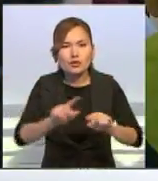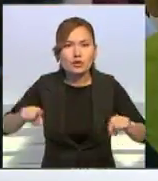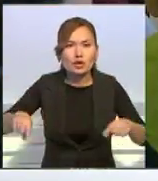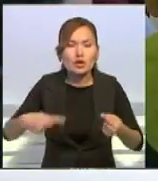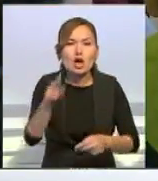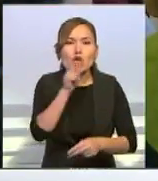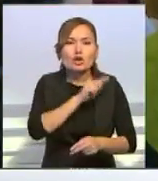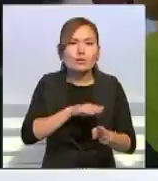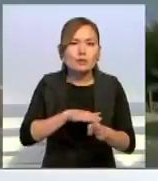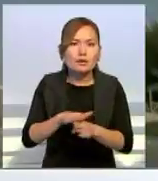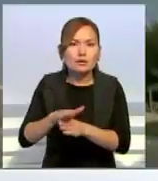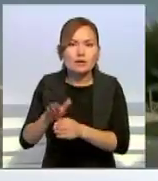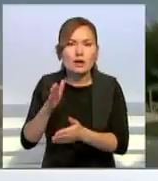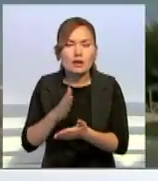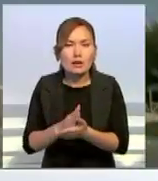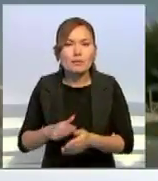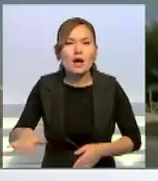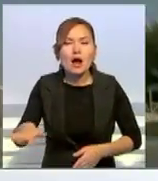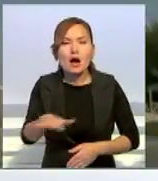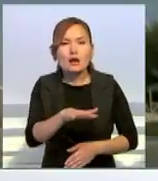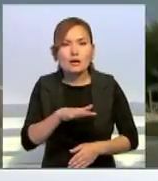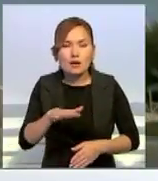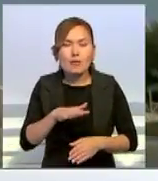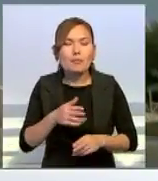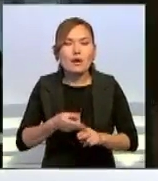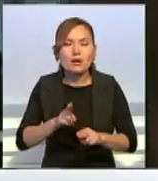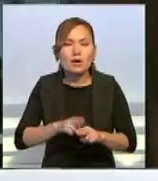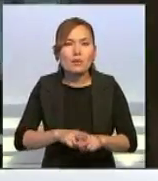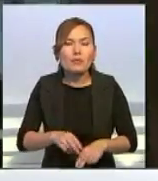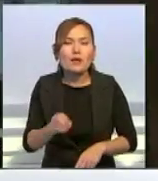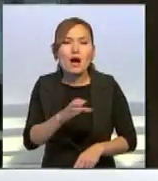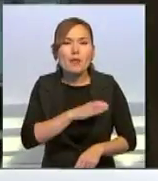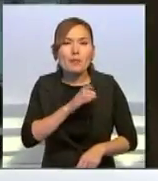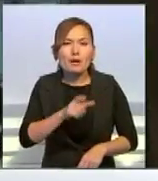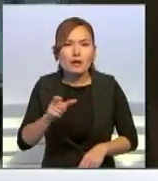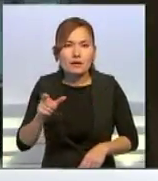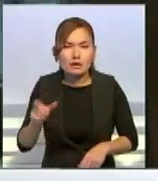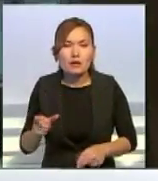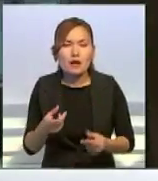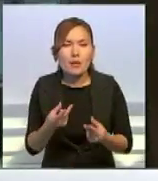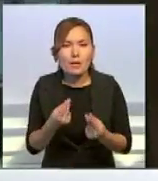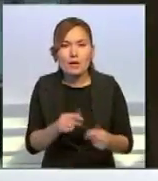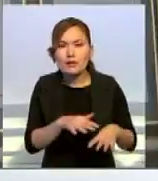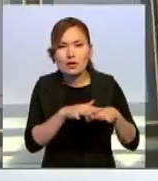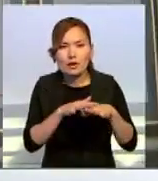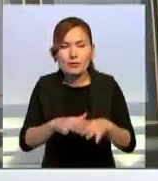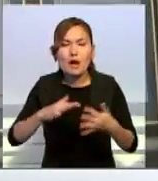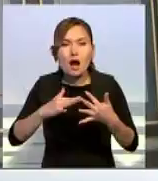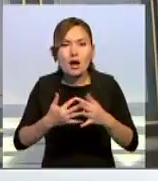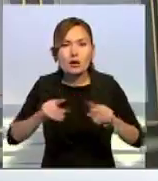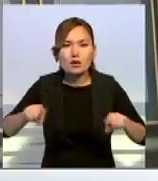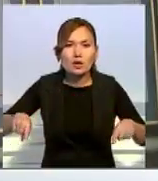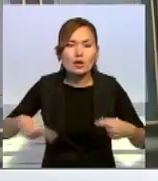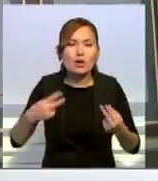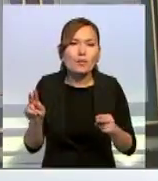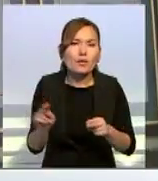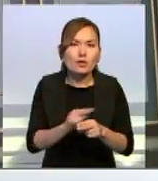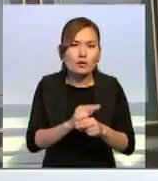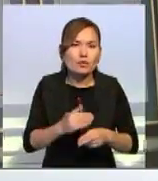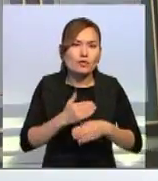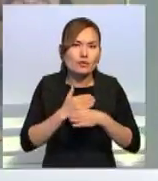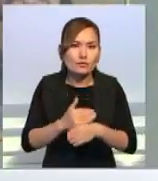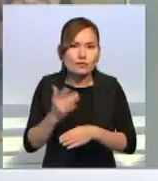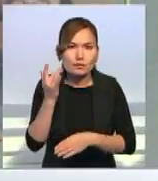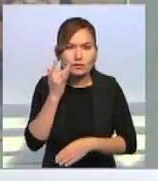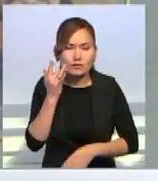жаңғырту жұмыстары қолға алынды. Ал ауқатты азаматтар туған жер бағдарламасы бойынша өздері туып өскен ауылдарын түлетіп, көркейтуге